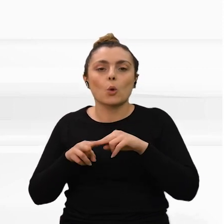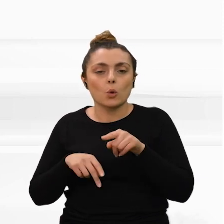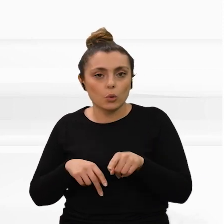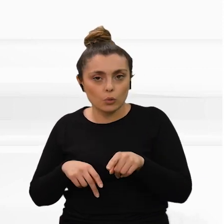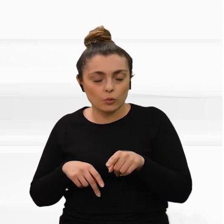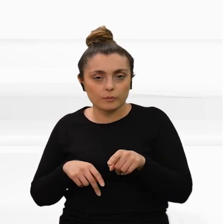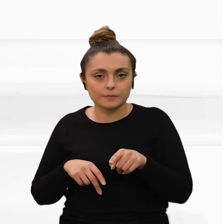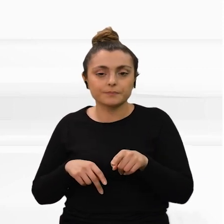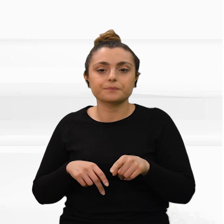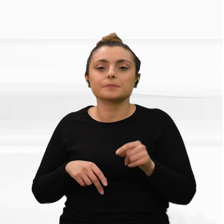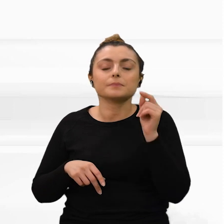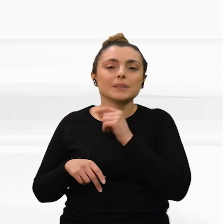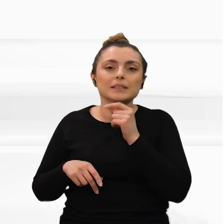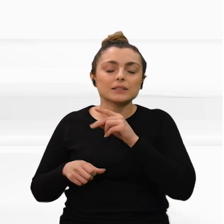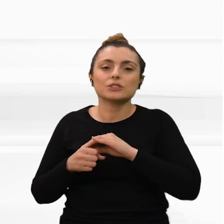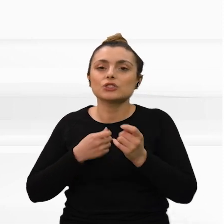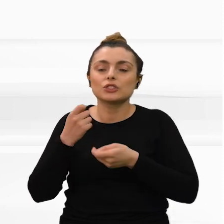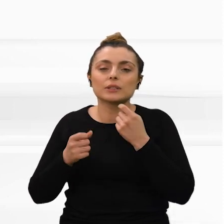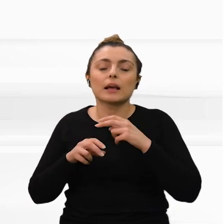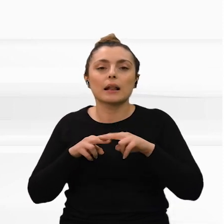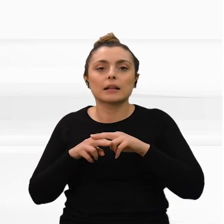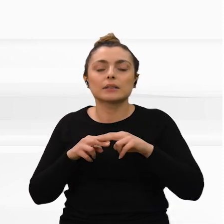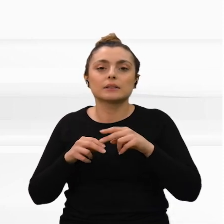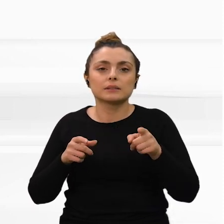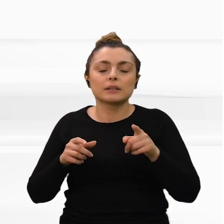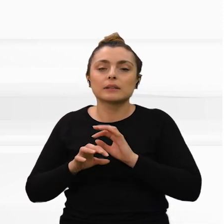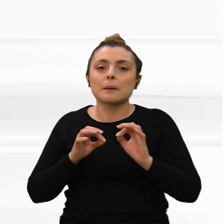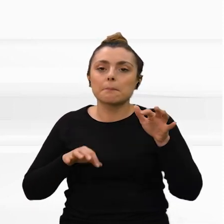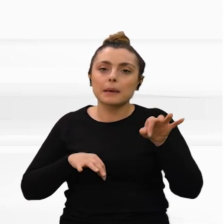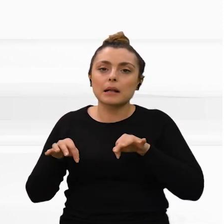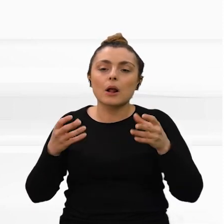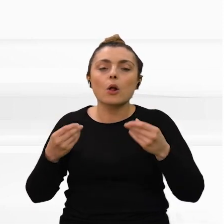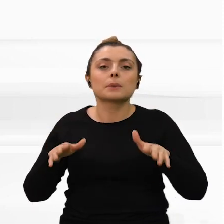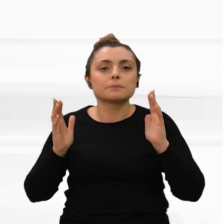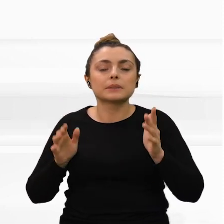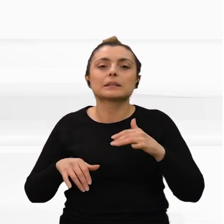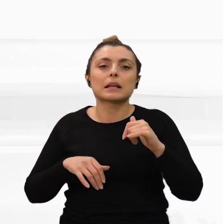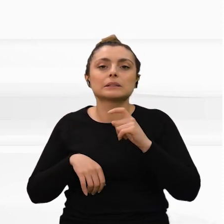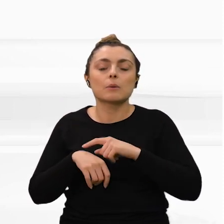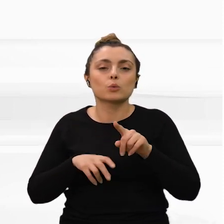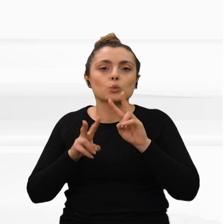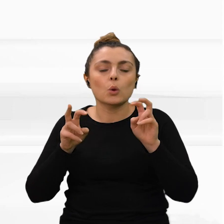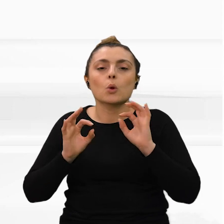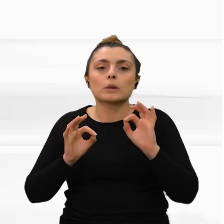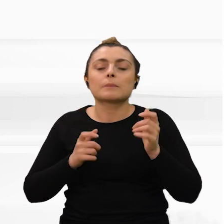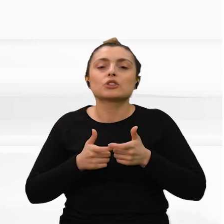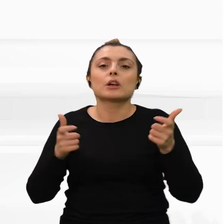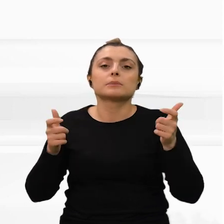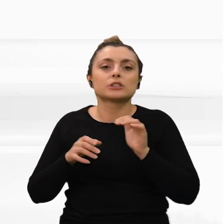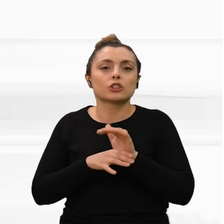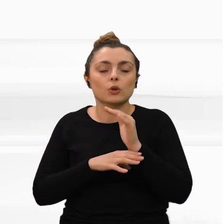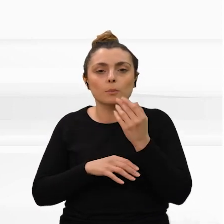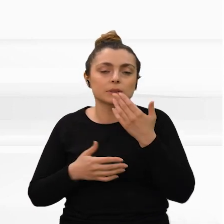kökü benzer biçimde çalışan elektronik cihazlar henüz tasarlanmamış olsa da yakın zamanda bu konuda önemli